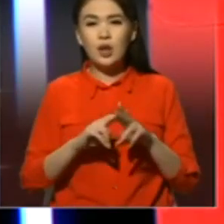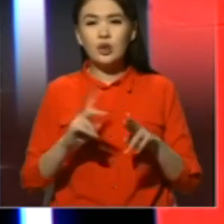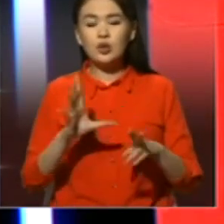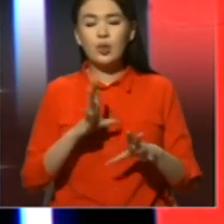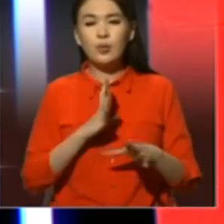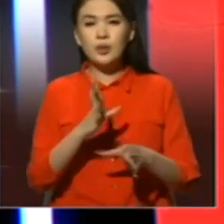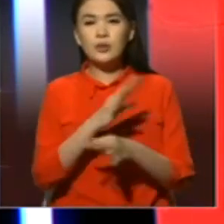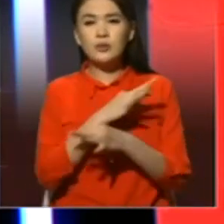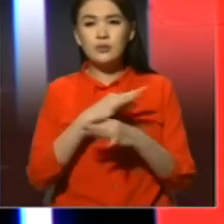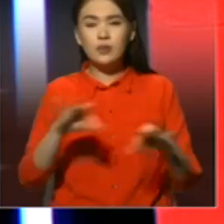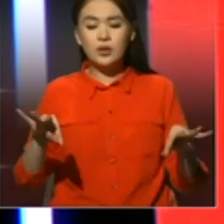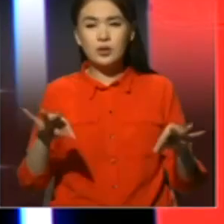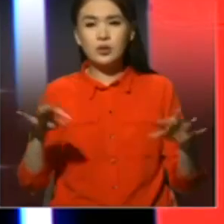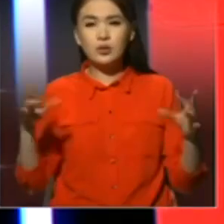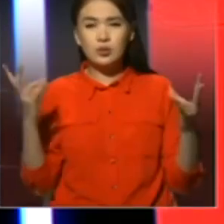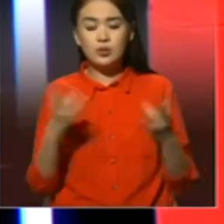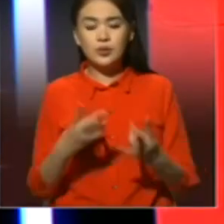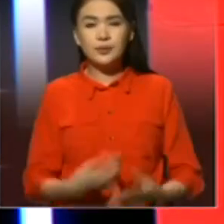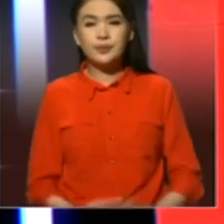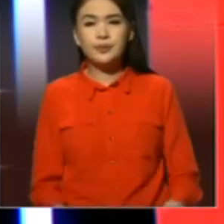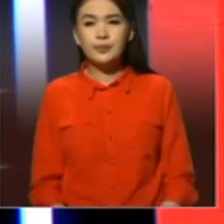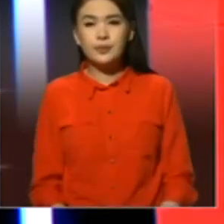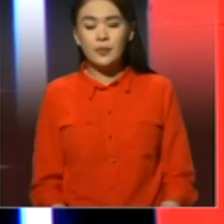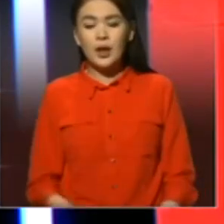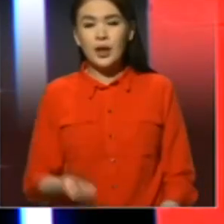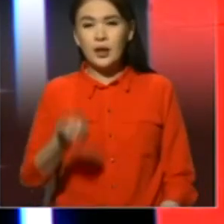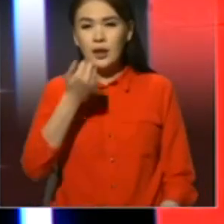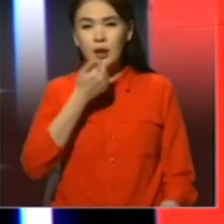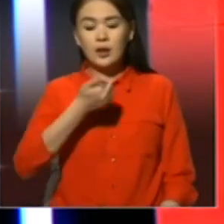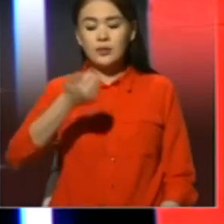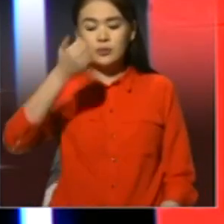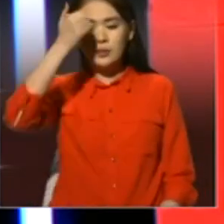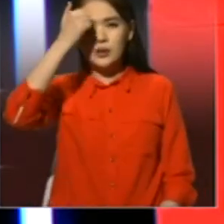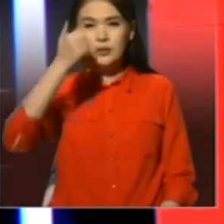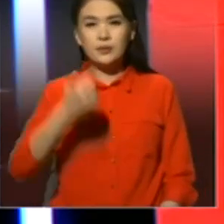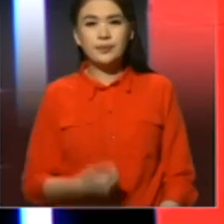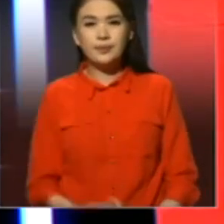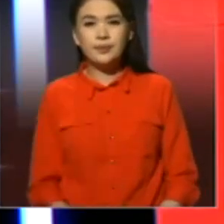бекіту. Осы мына спикерлерге осы тұста Бекзат мырза рахмет.